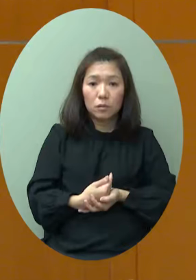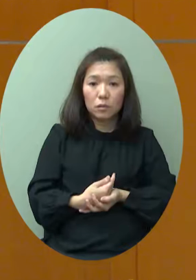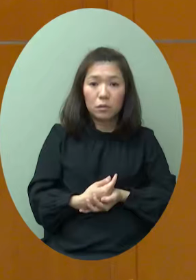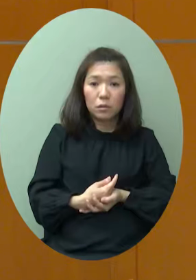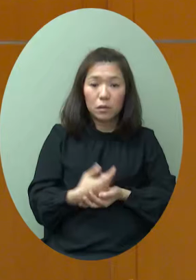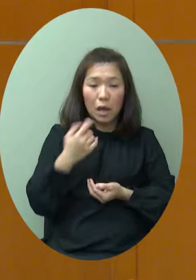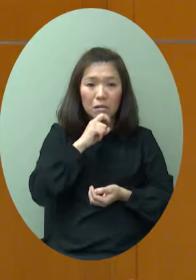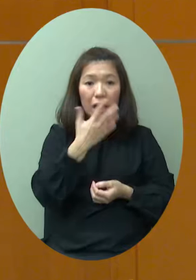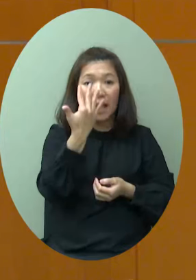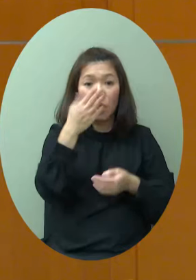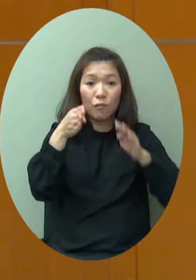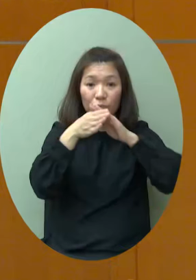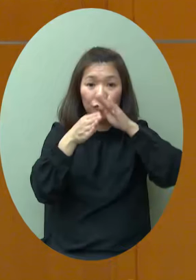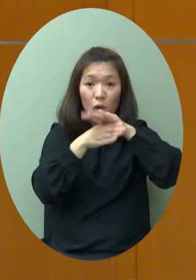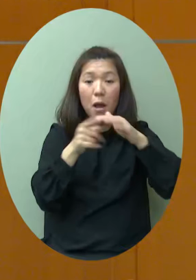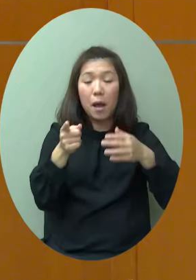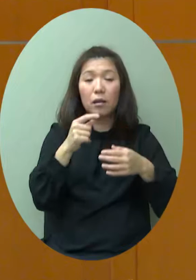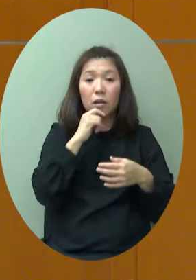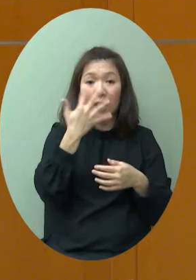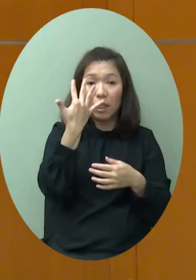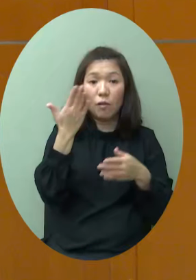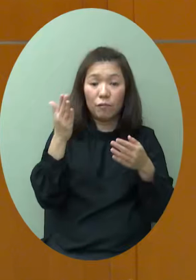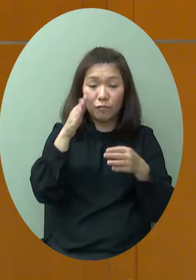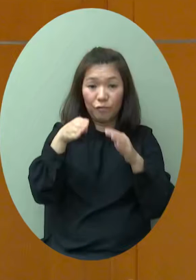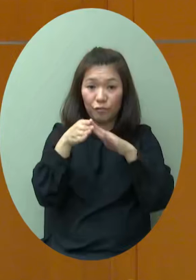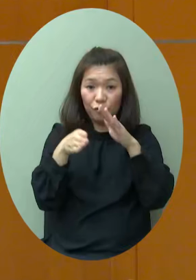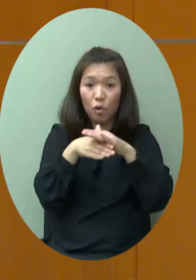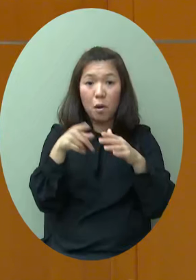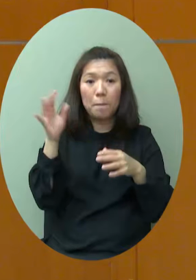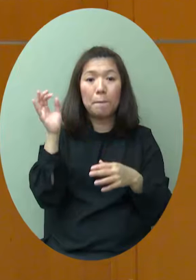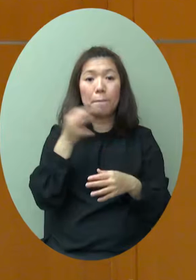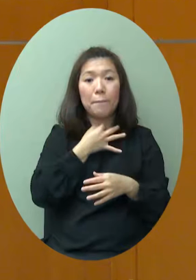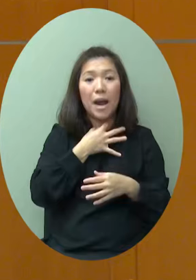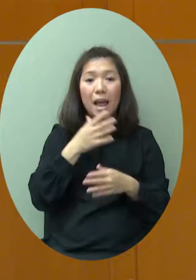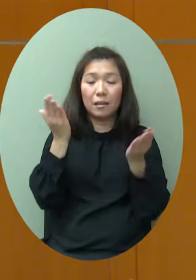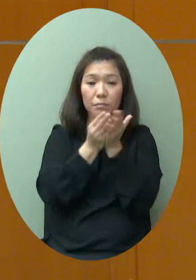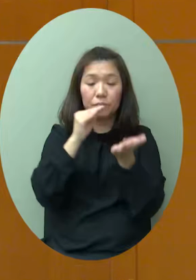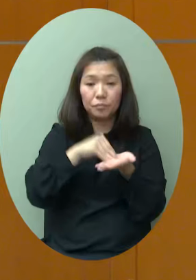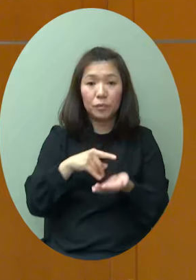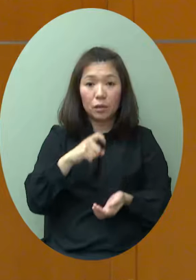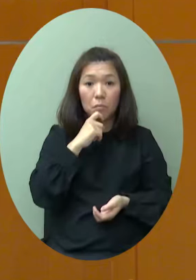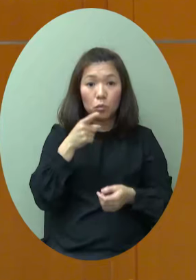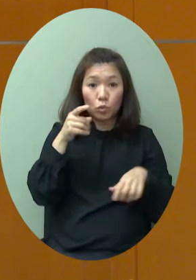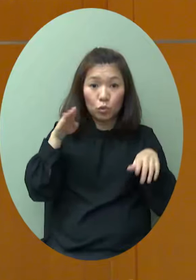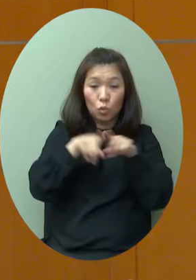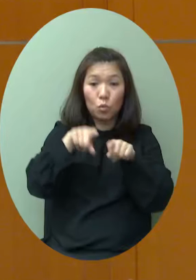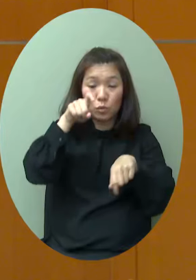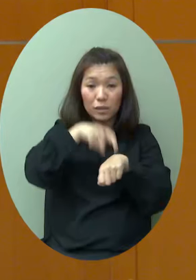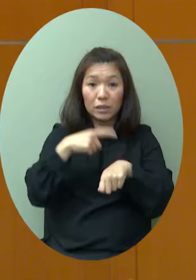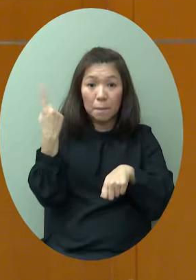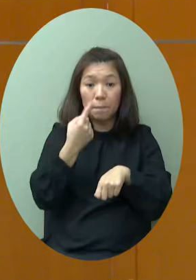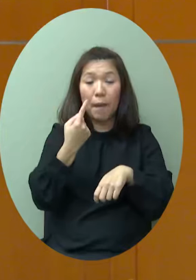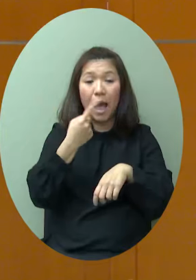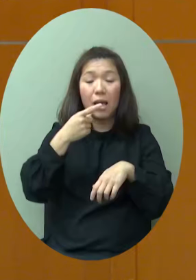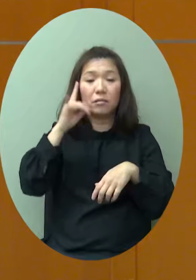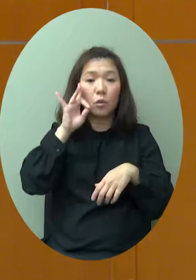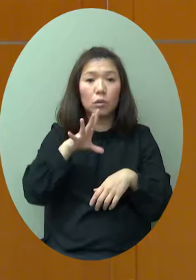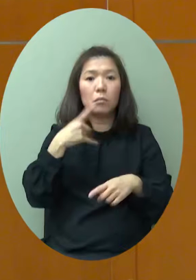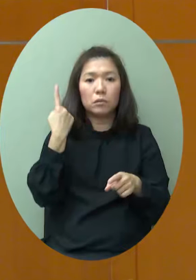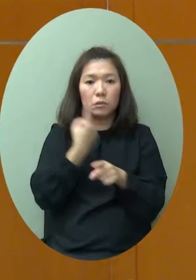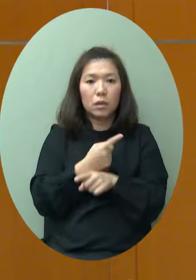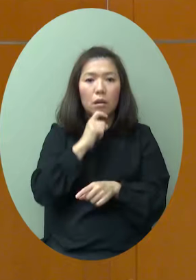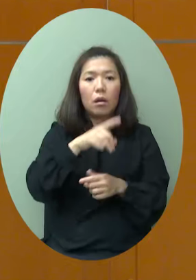邊嘅住客係未確診，即係涉及幾多個房間住客咧？同埋有冇啲人係同一時間入住萬怡酒店而已經出